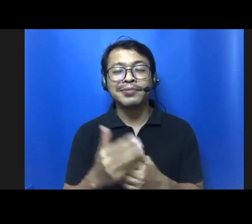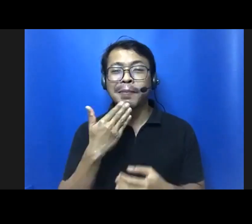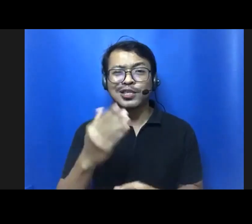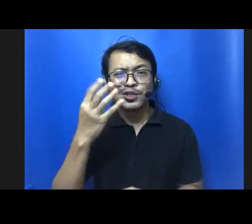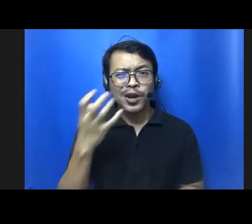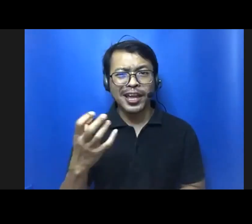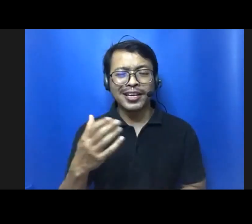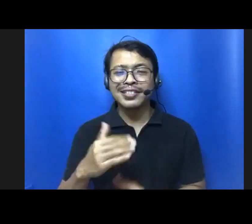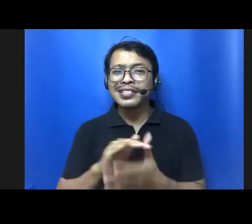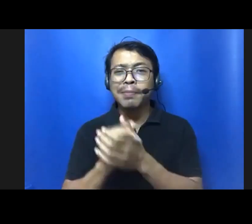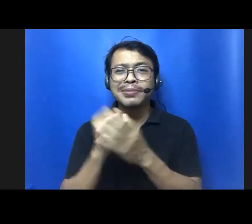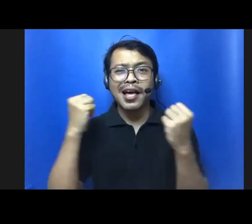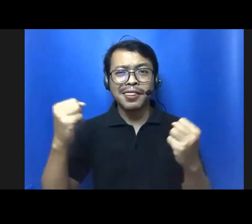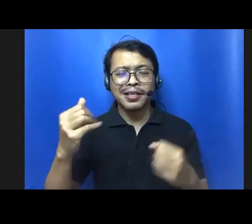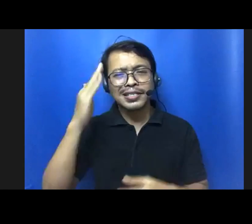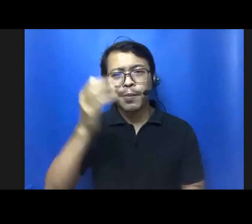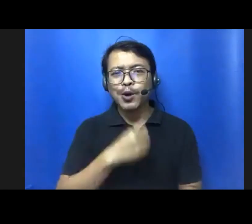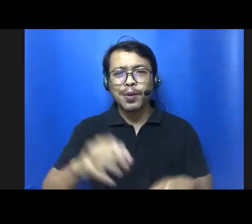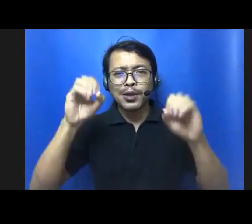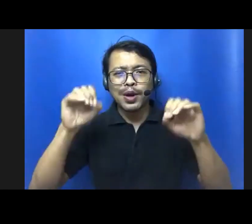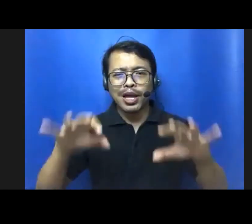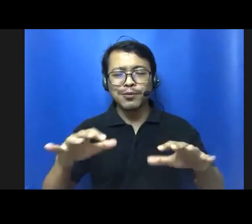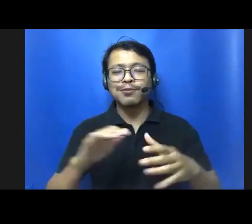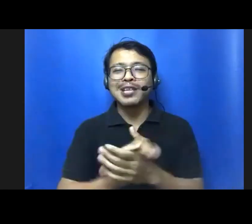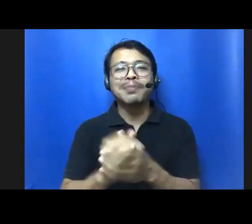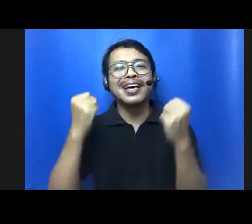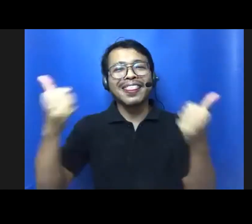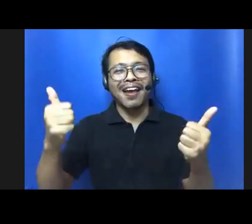selalu. Assalamualaikum warahmatullahi wabarakatuh. Salam sejahtera bagi kita semua.